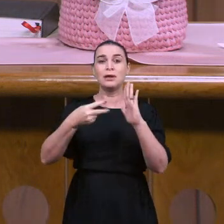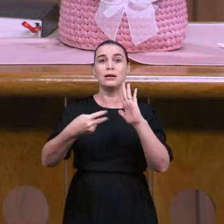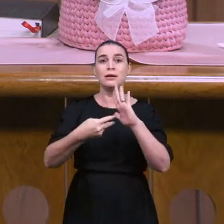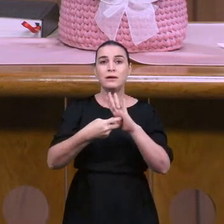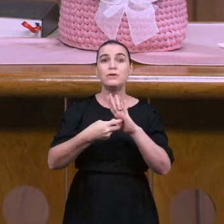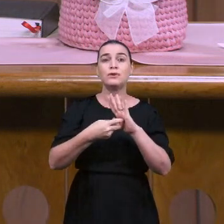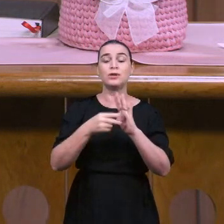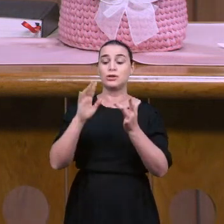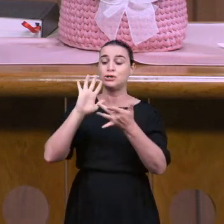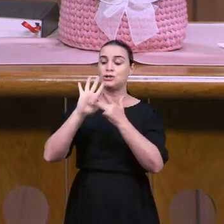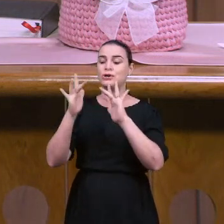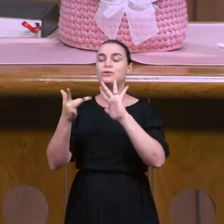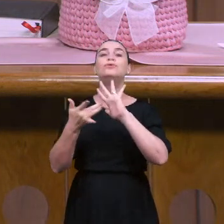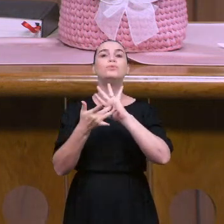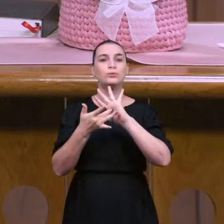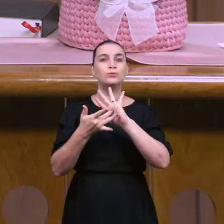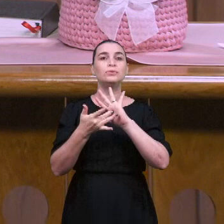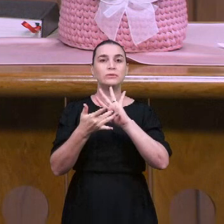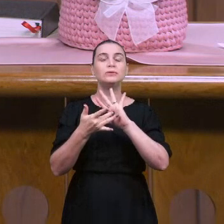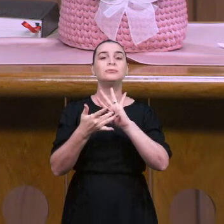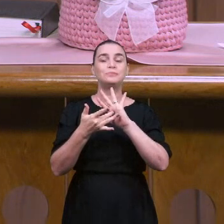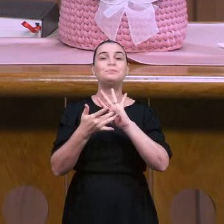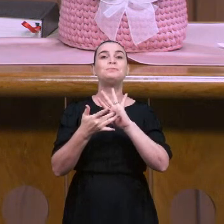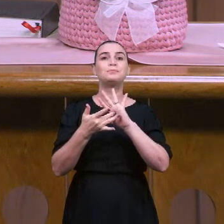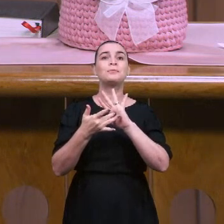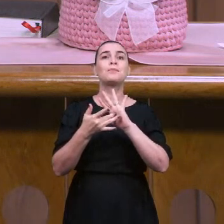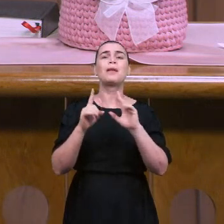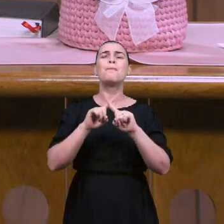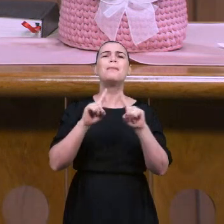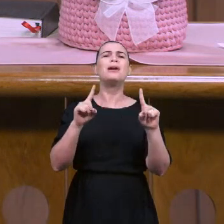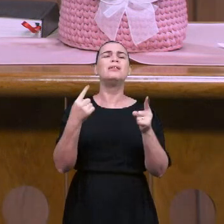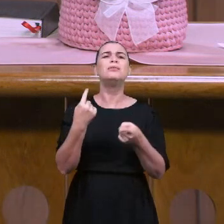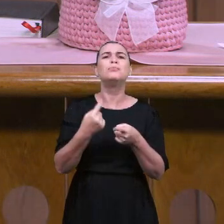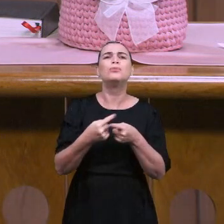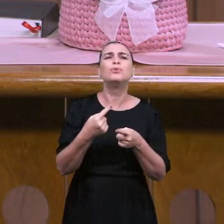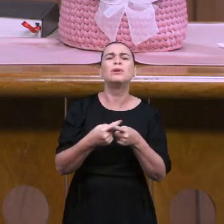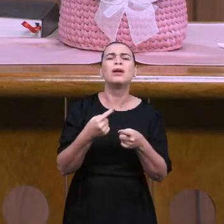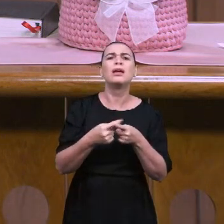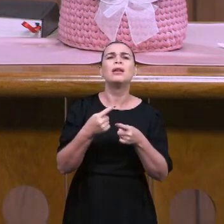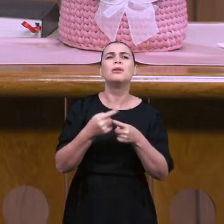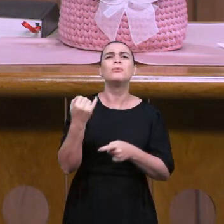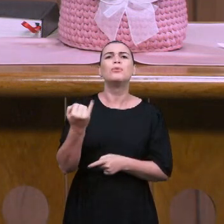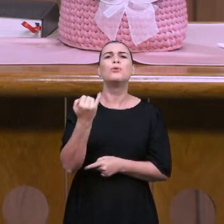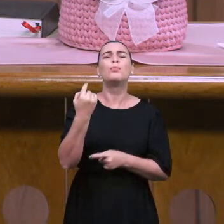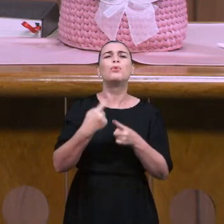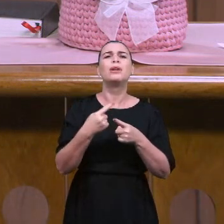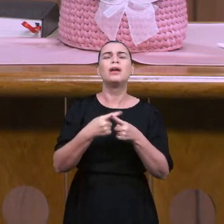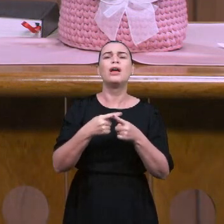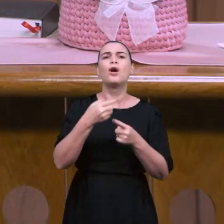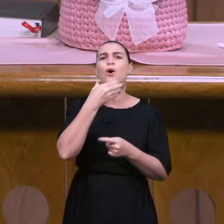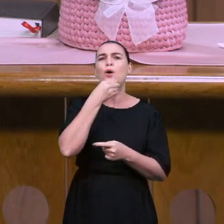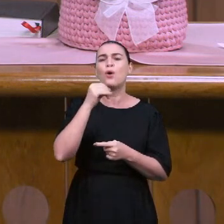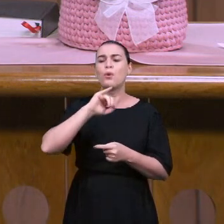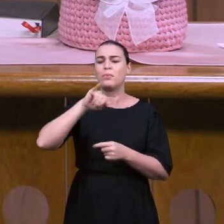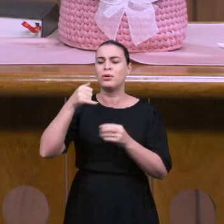signifie à peu près Jésus. Donc tout va bien. Mais pourquoi il est met? Parce que si